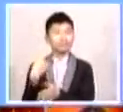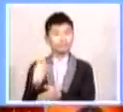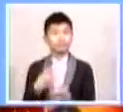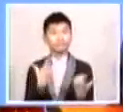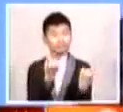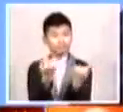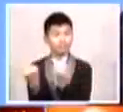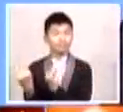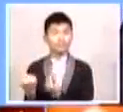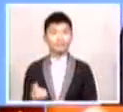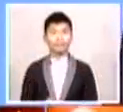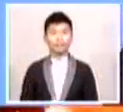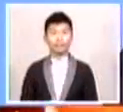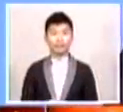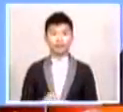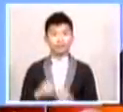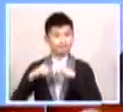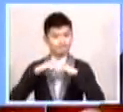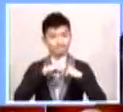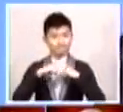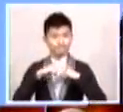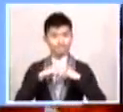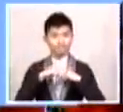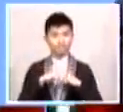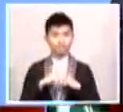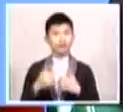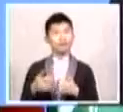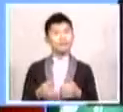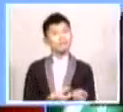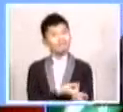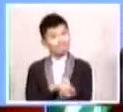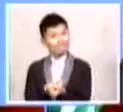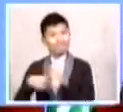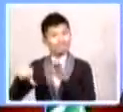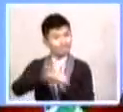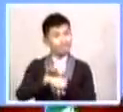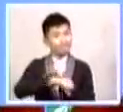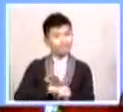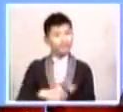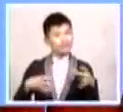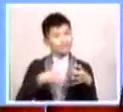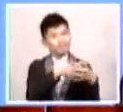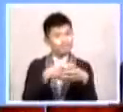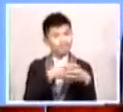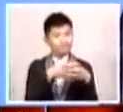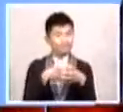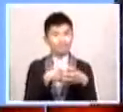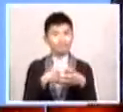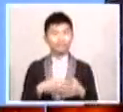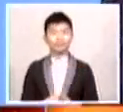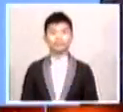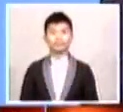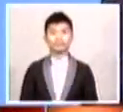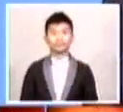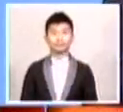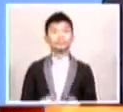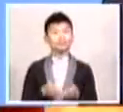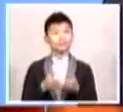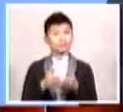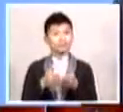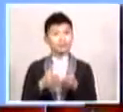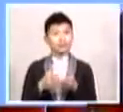要力争的伙伴，都是我们要对话的力量，都是我们